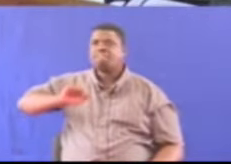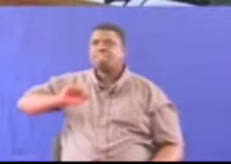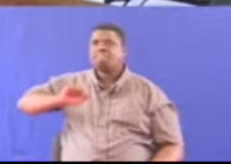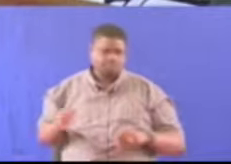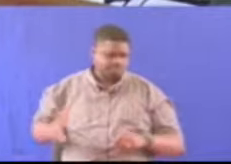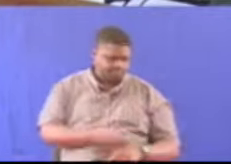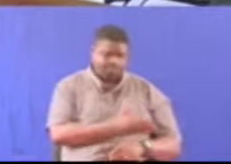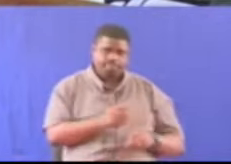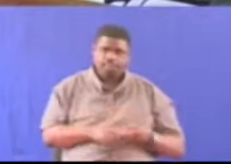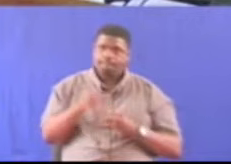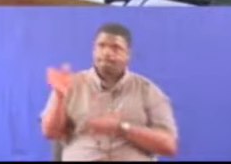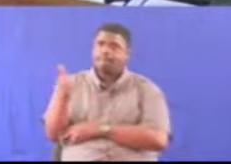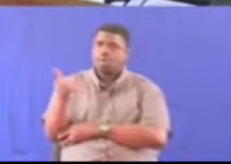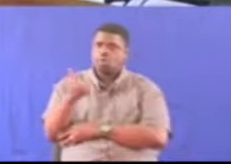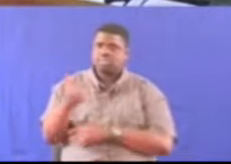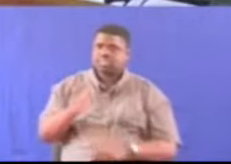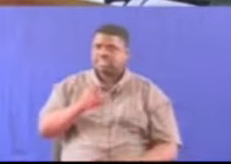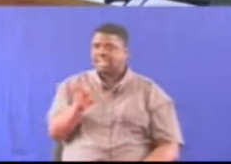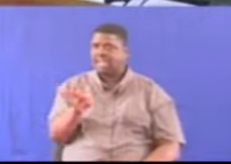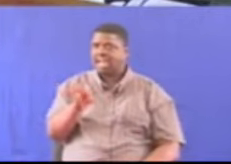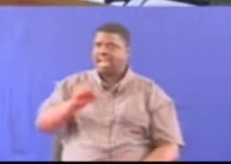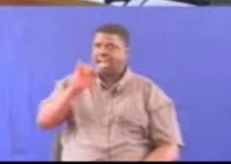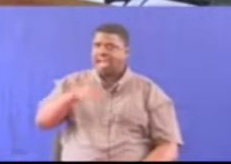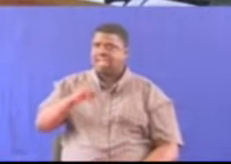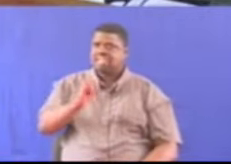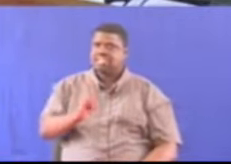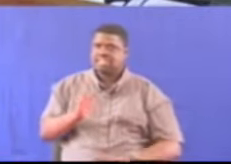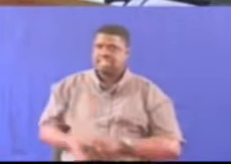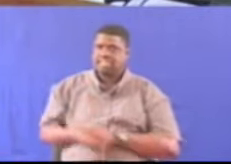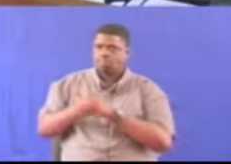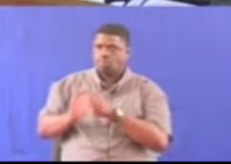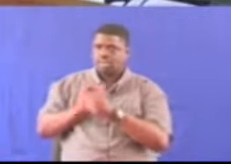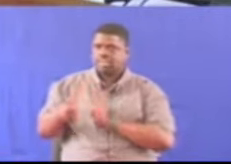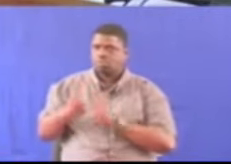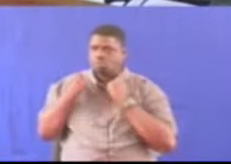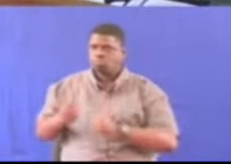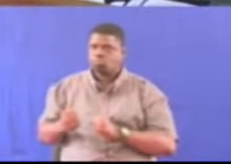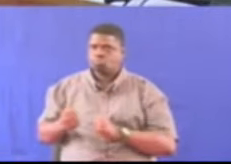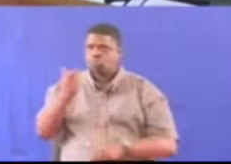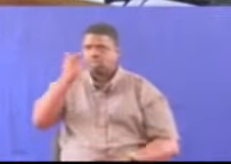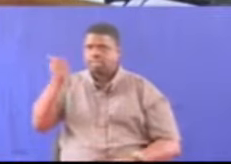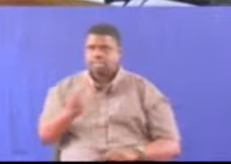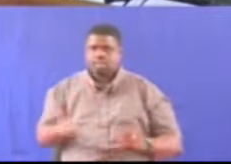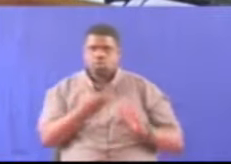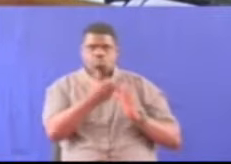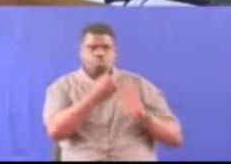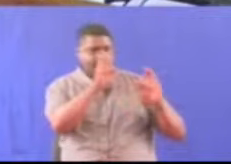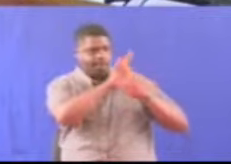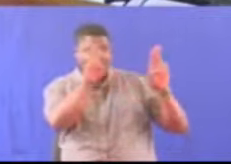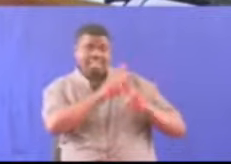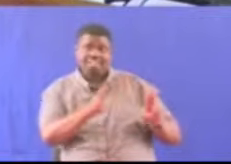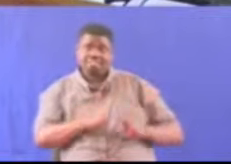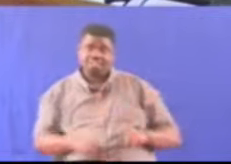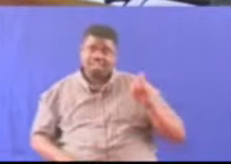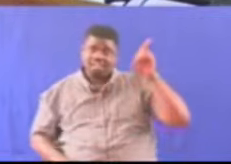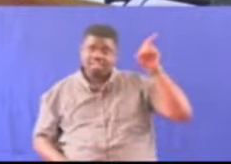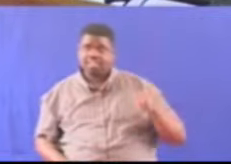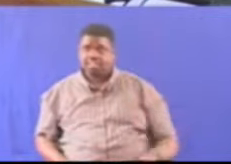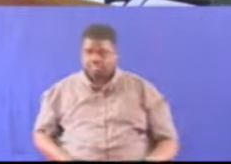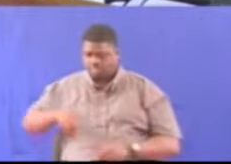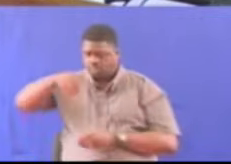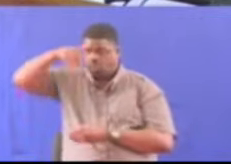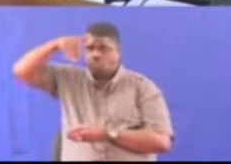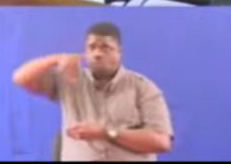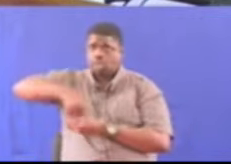Haji, naibu mwakilishi wa kudumu wa Tanzania Umoja wa Mataifa, wajumbe